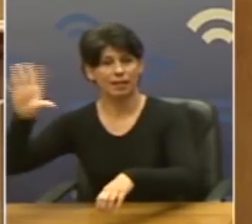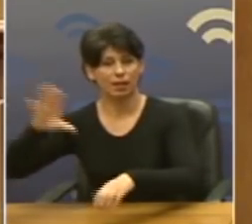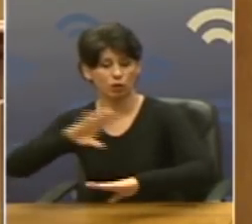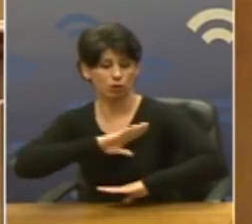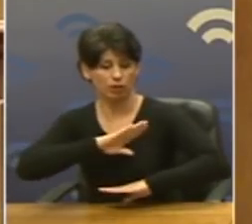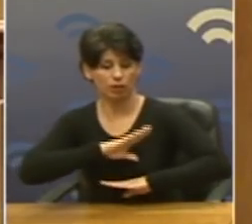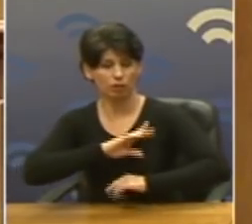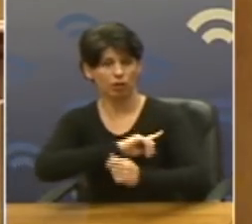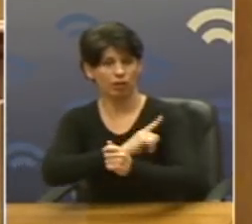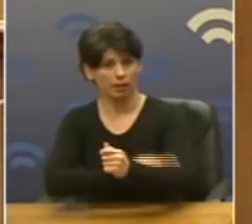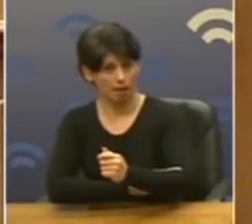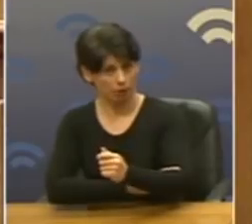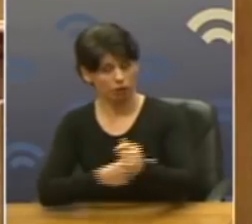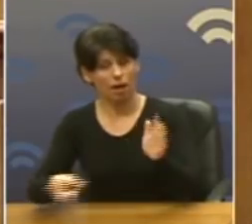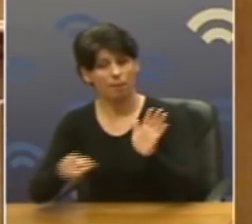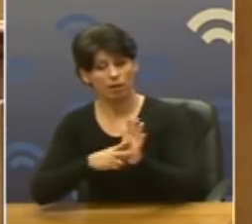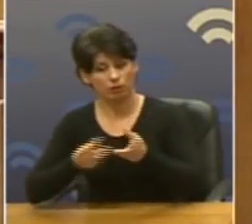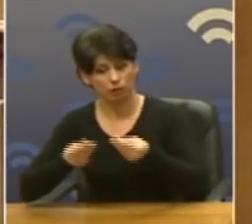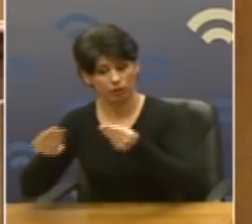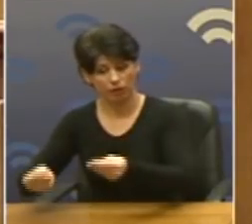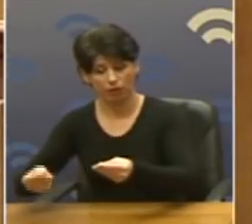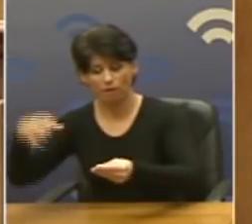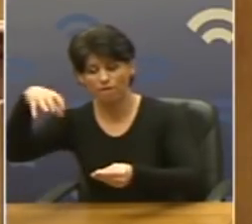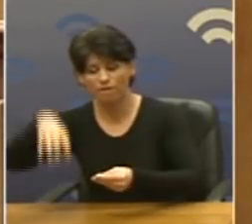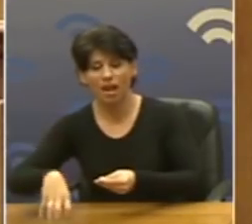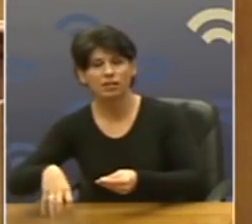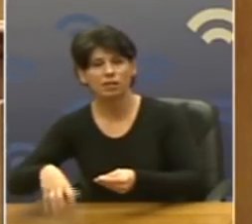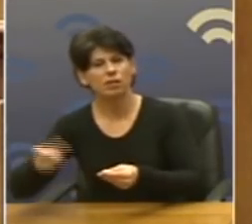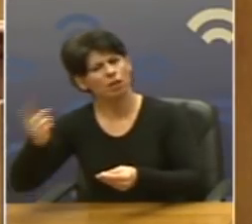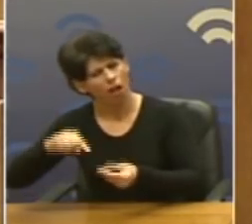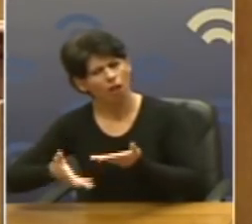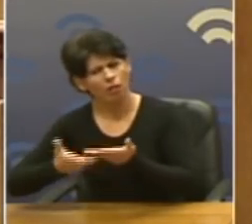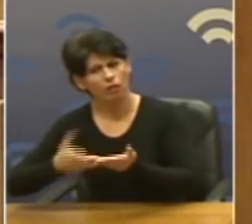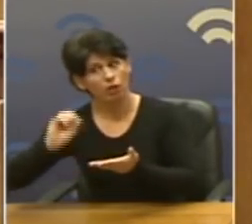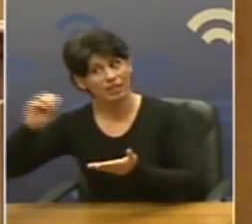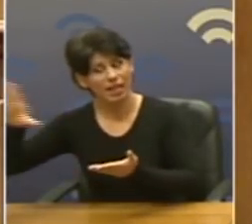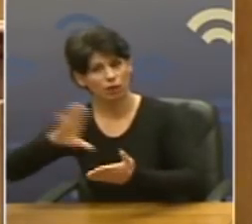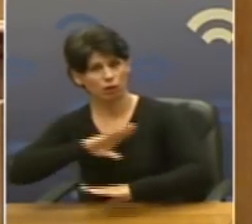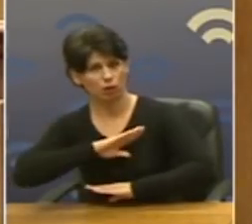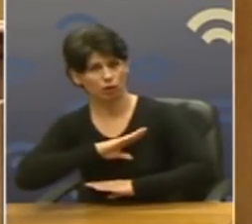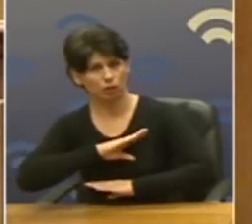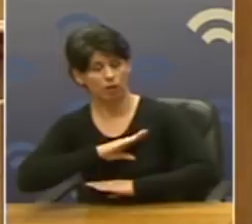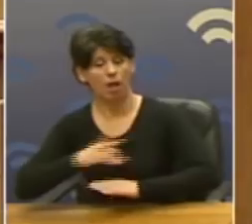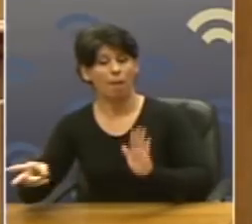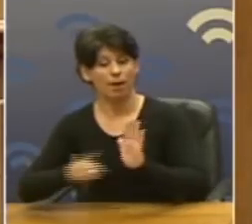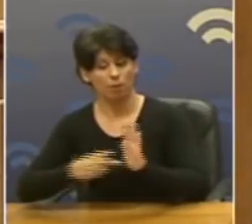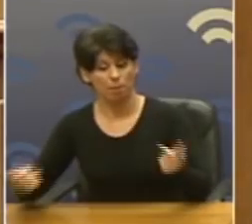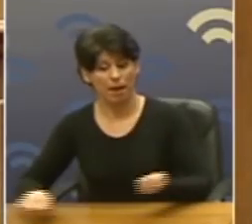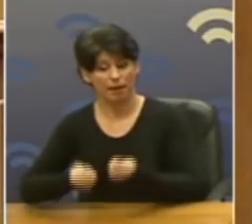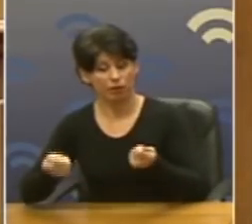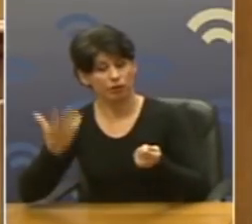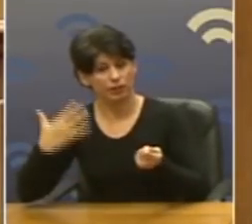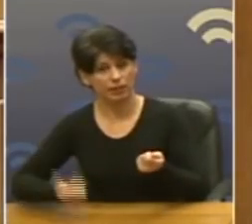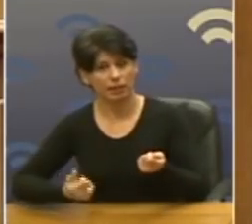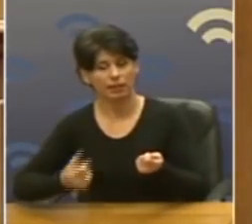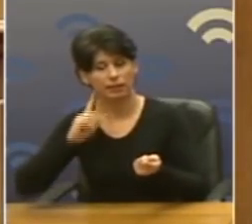δυνάμεων, την απαγόρευση παραχώρησης βάσεων και άλλων διευκολύνσεων, την απαγόρευση παραγωγής, απόκτησης